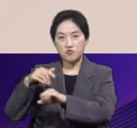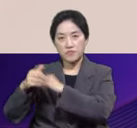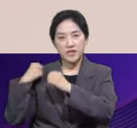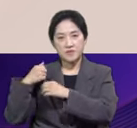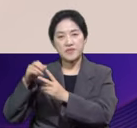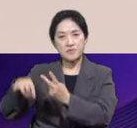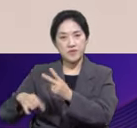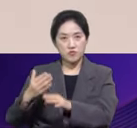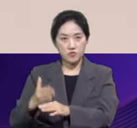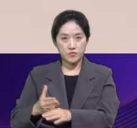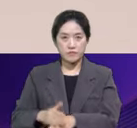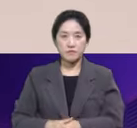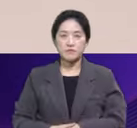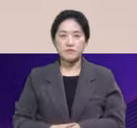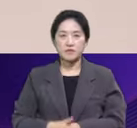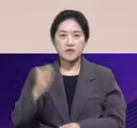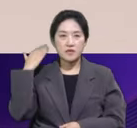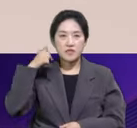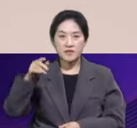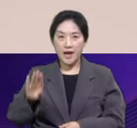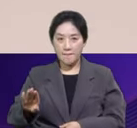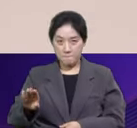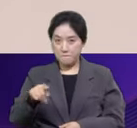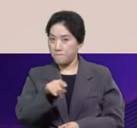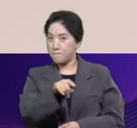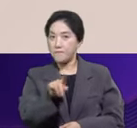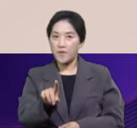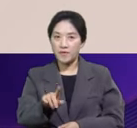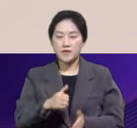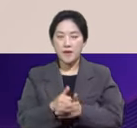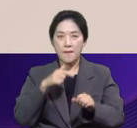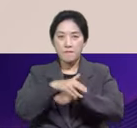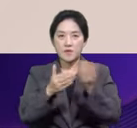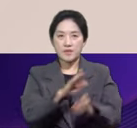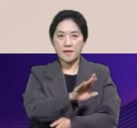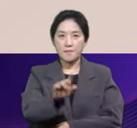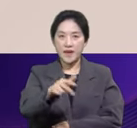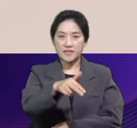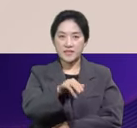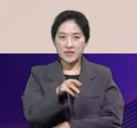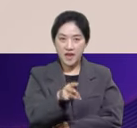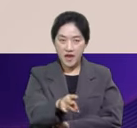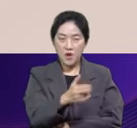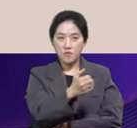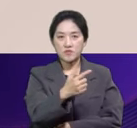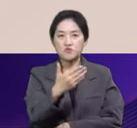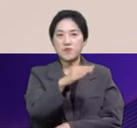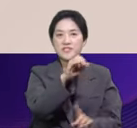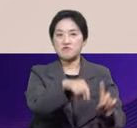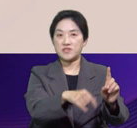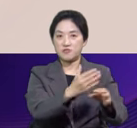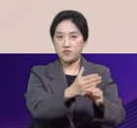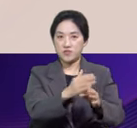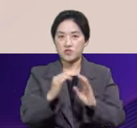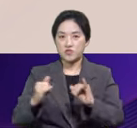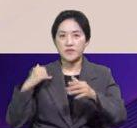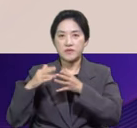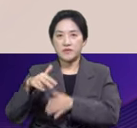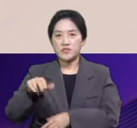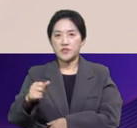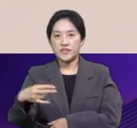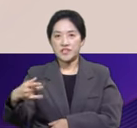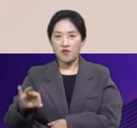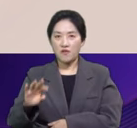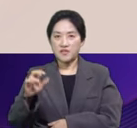있습니다. 경기 의정부 갑으로 가볼까요? 민주당 박지혜 후보 50.9%로 현재 1위, 국민의힘 전희경